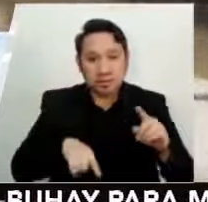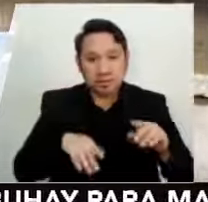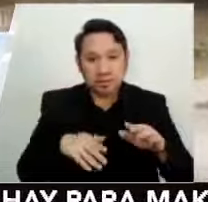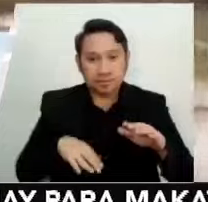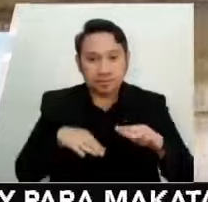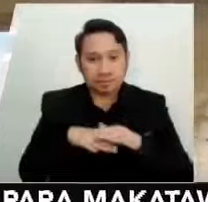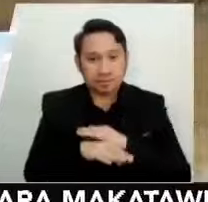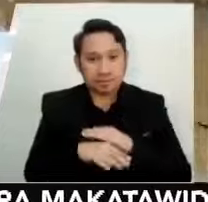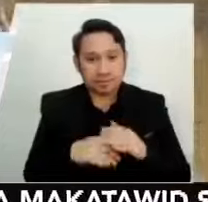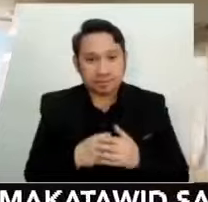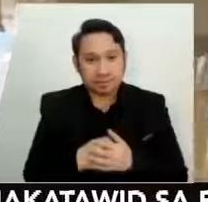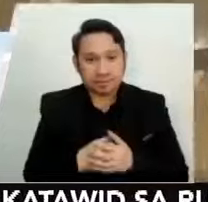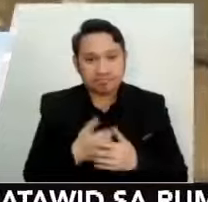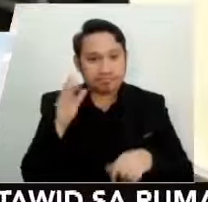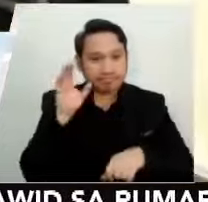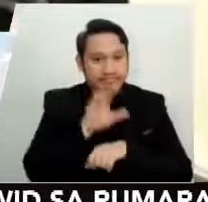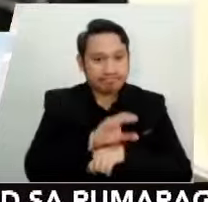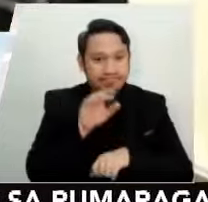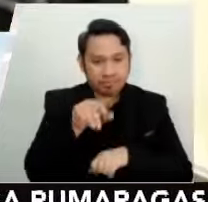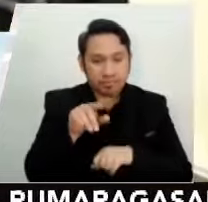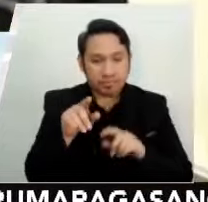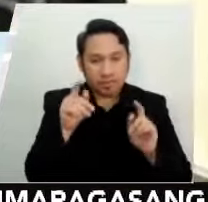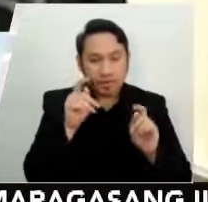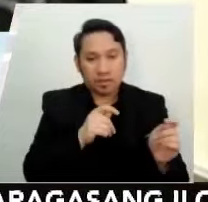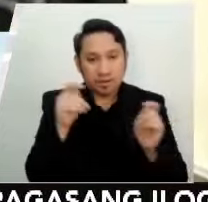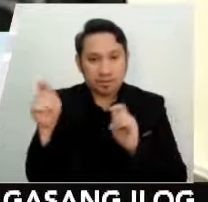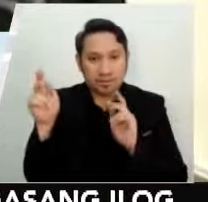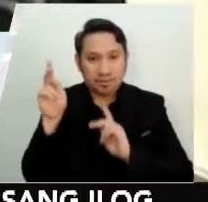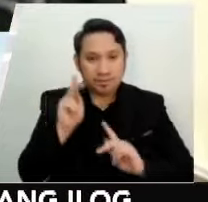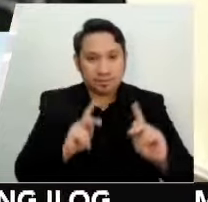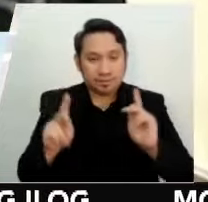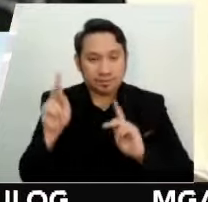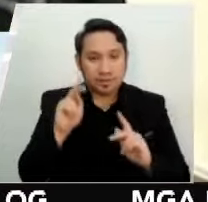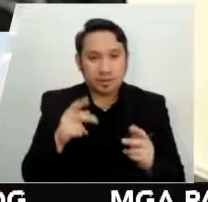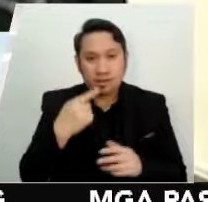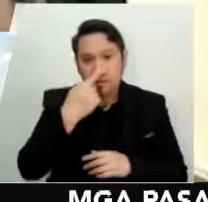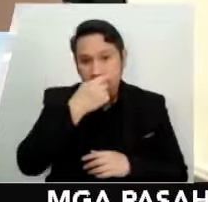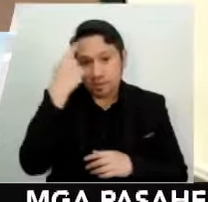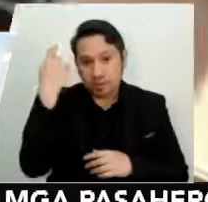Puwersahang inilikas ang mga residente. Because of the rain na